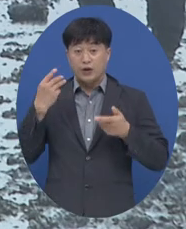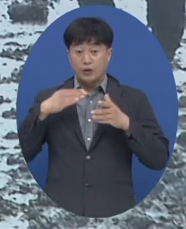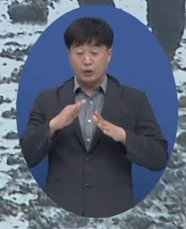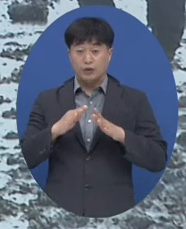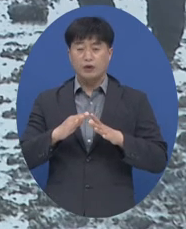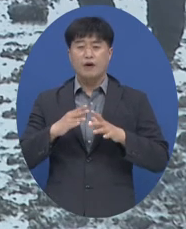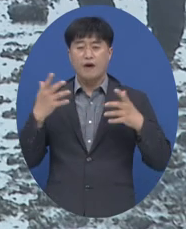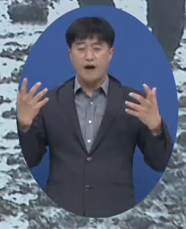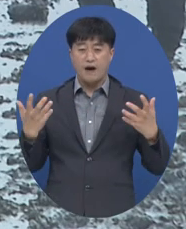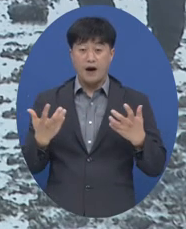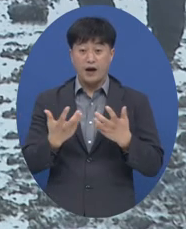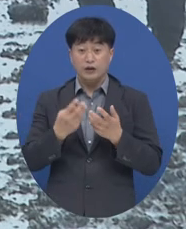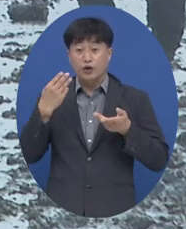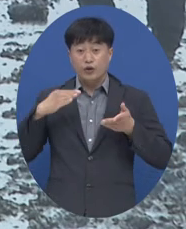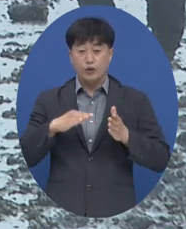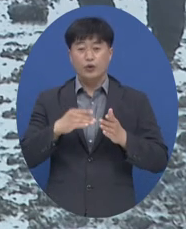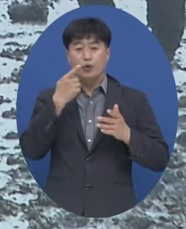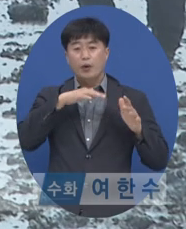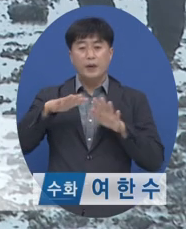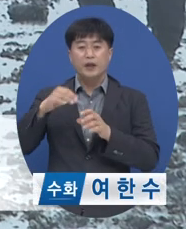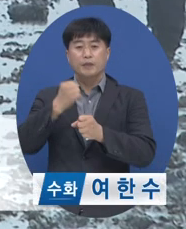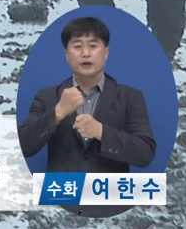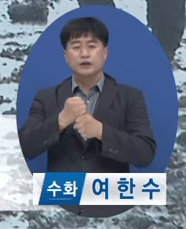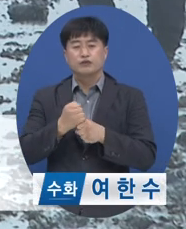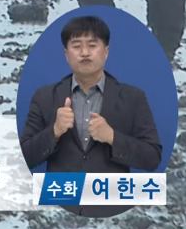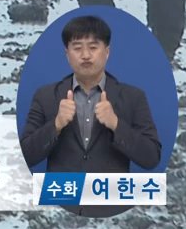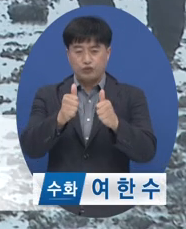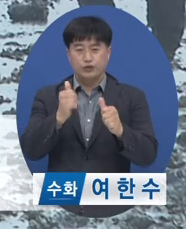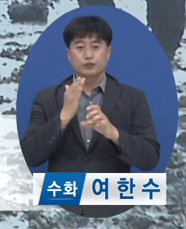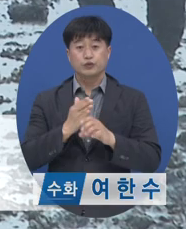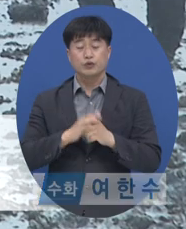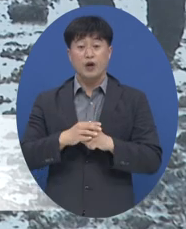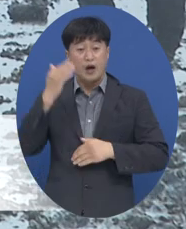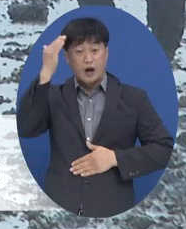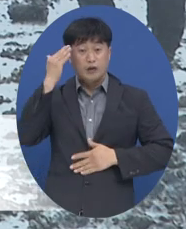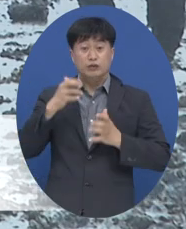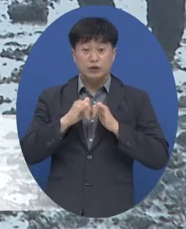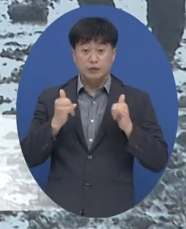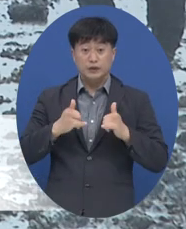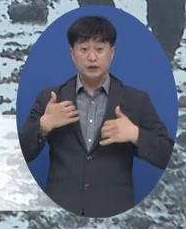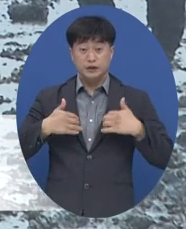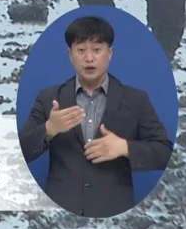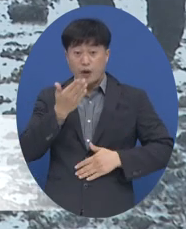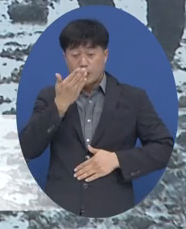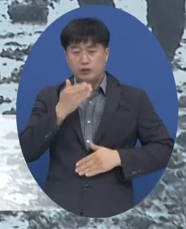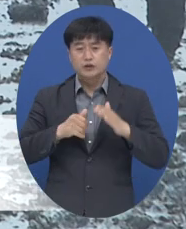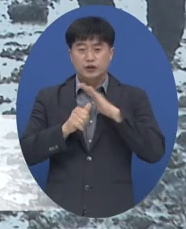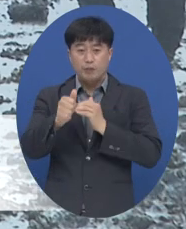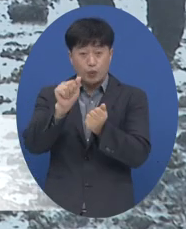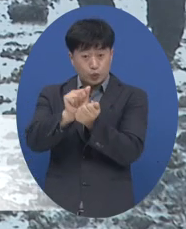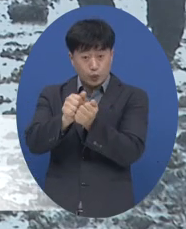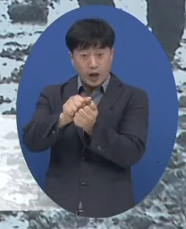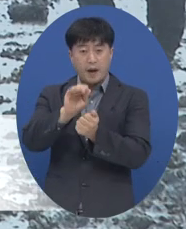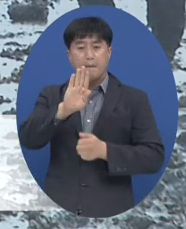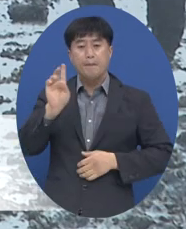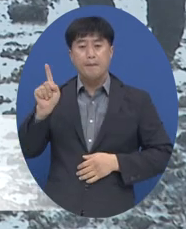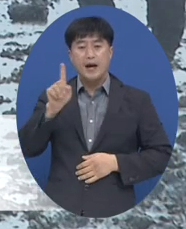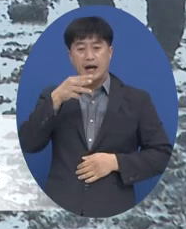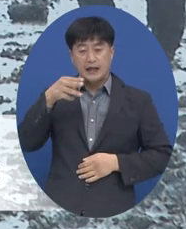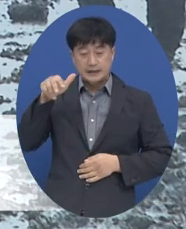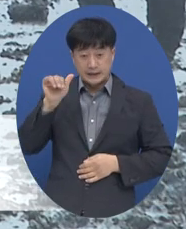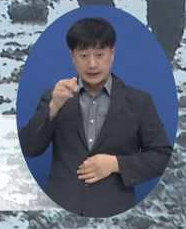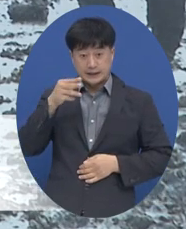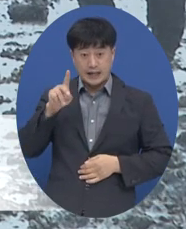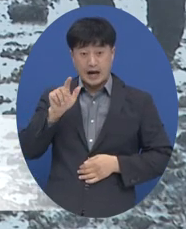경기도가 풍요로운 경기 받아 만들기에 박차를 가하고 있습니다 우리나라 사람들이 즐겨먹는 대표 조 개인 바지락 생산량을